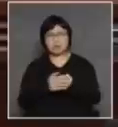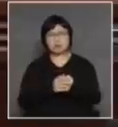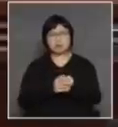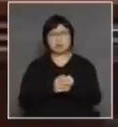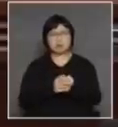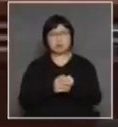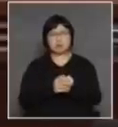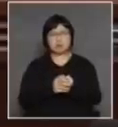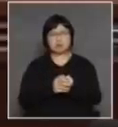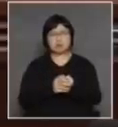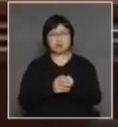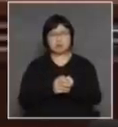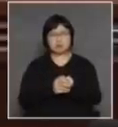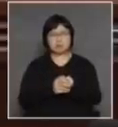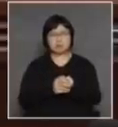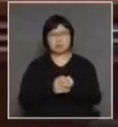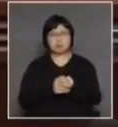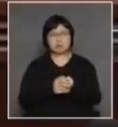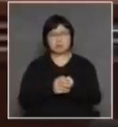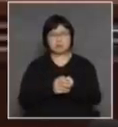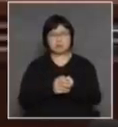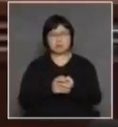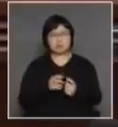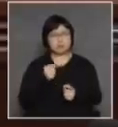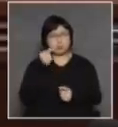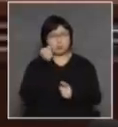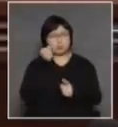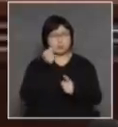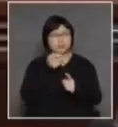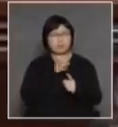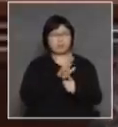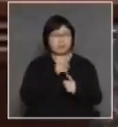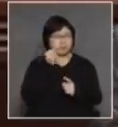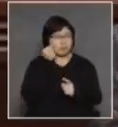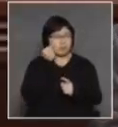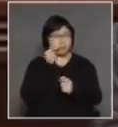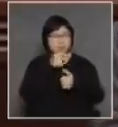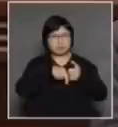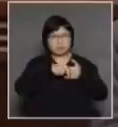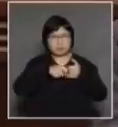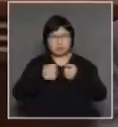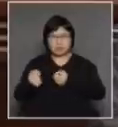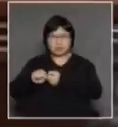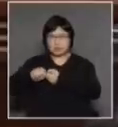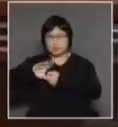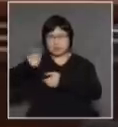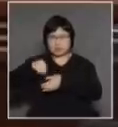將嗰啲非活所謂非活躍嘅個案加埋起嚟咧，輪候人數係多達